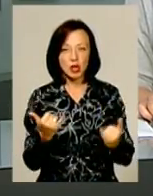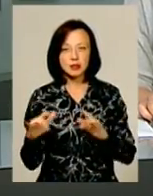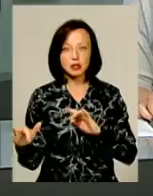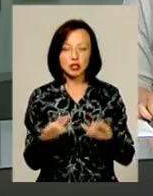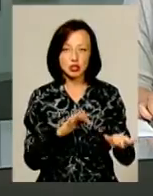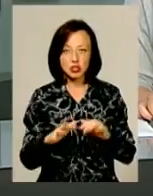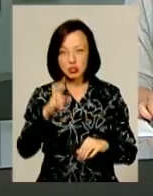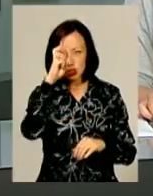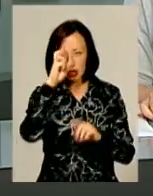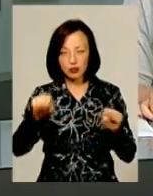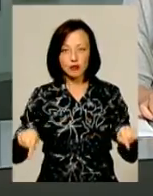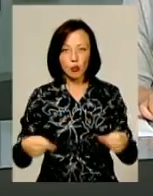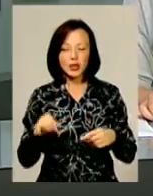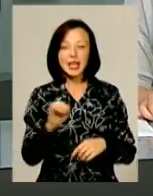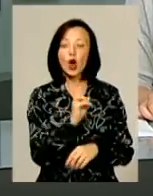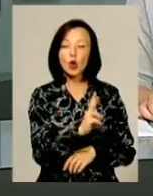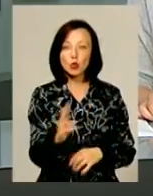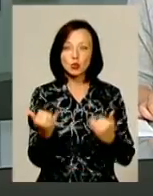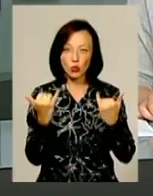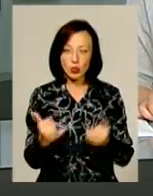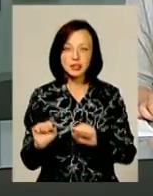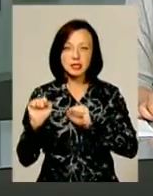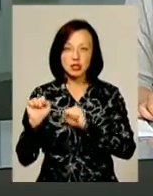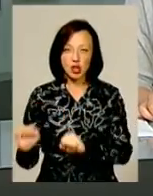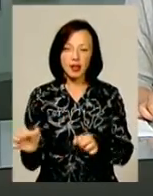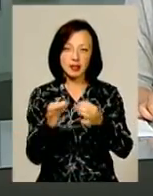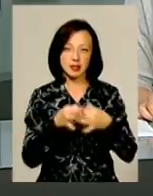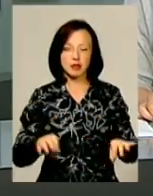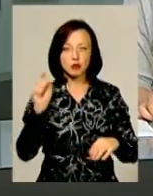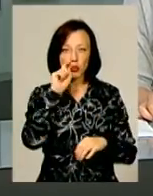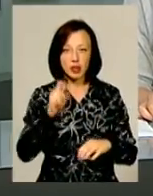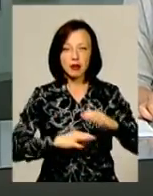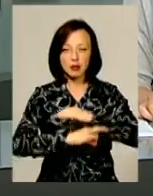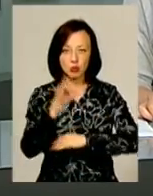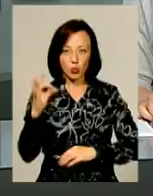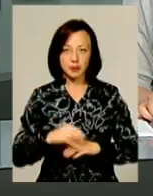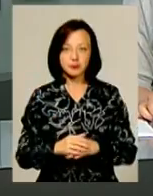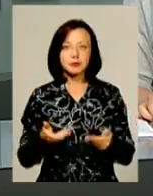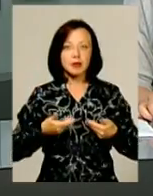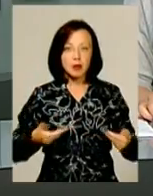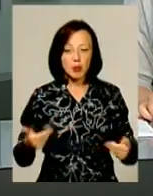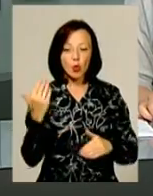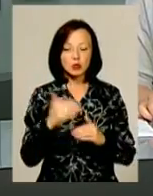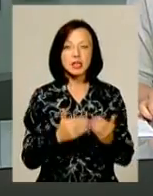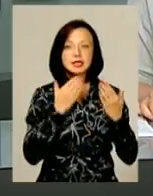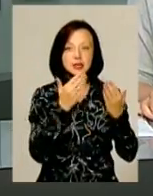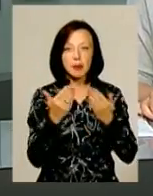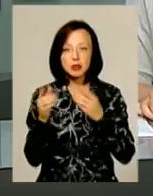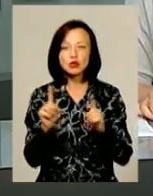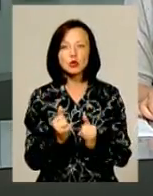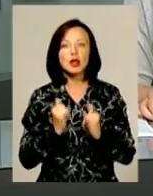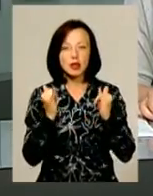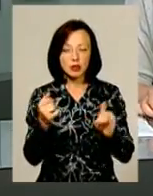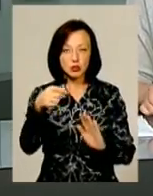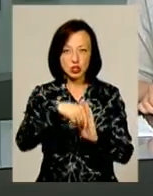діячі, державотворення та ті, хто сьогодні захищає суверенітет України на Сході. Ми ж уже запитали у подолян, що для